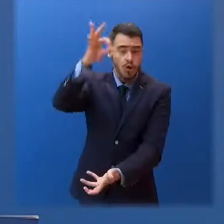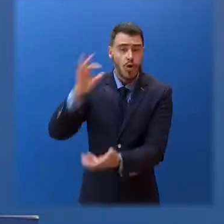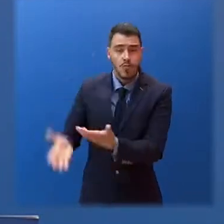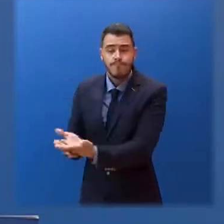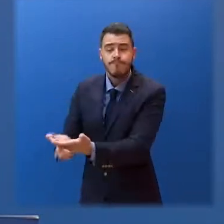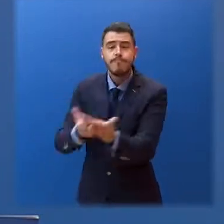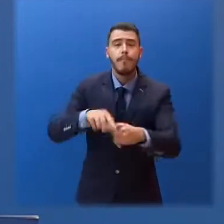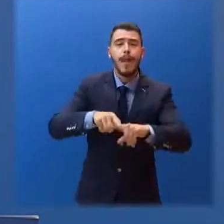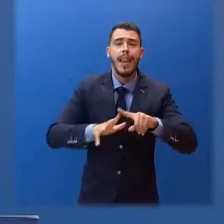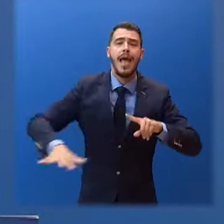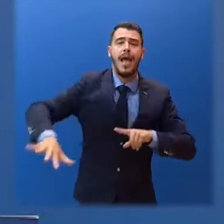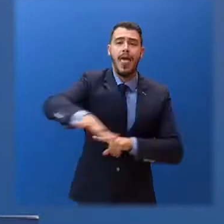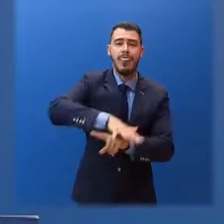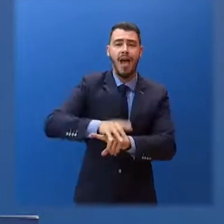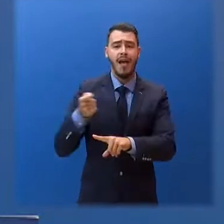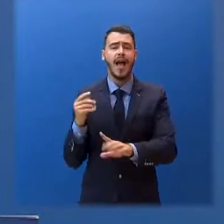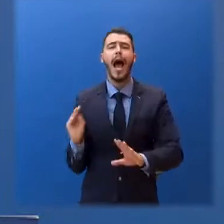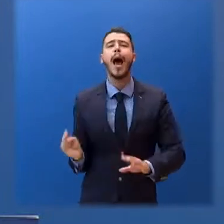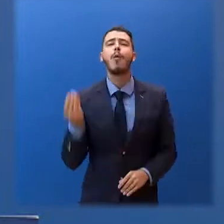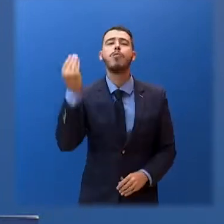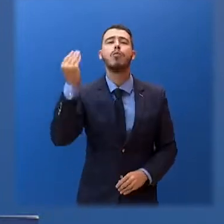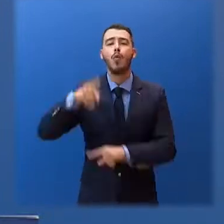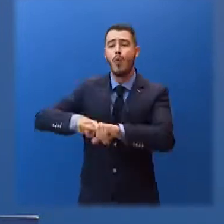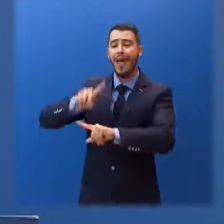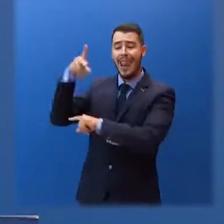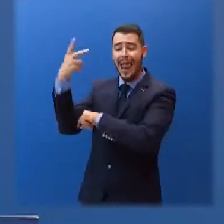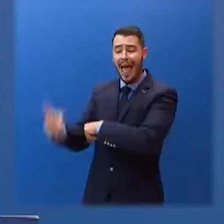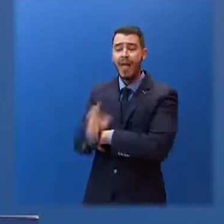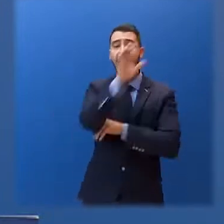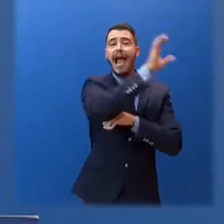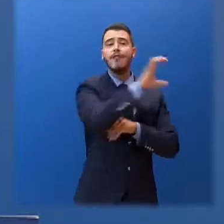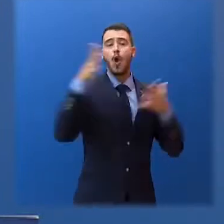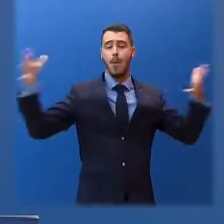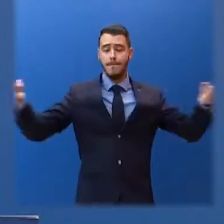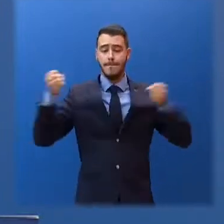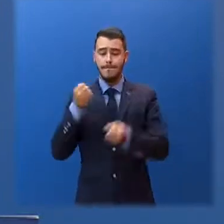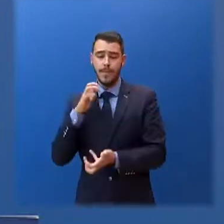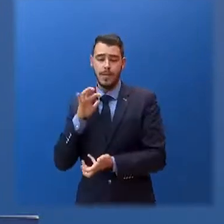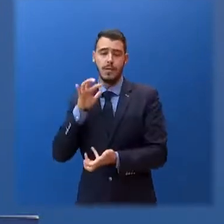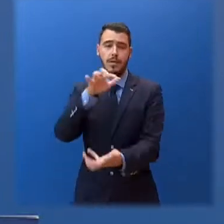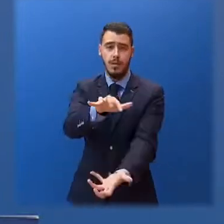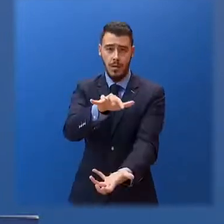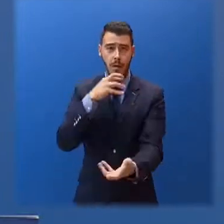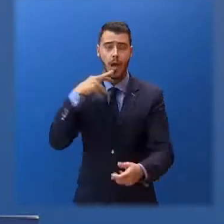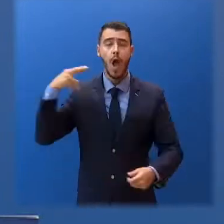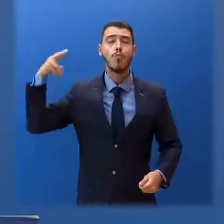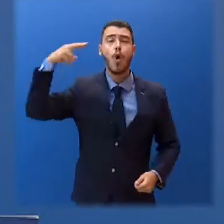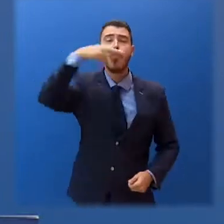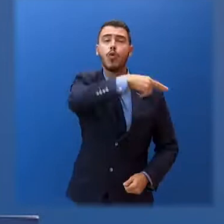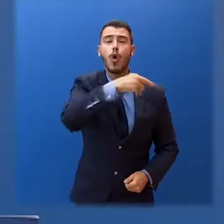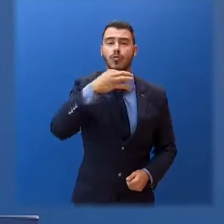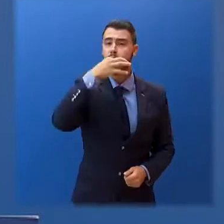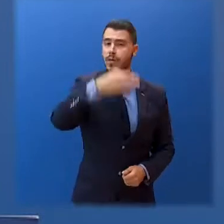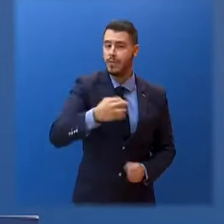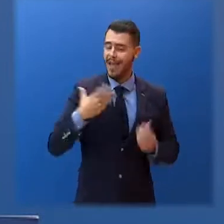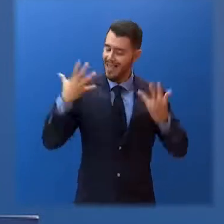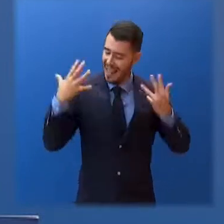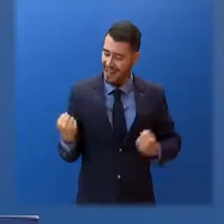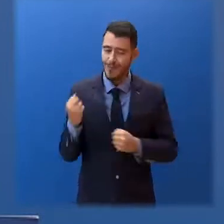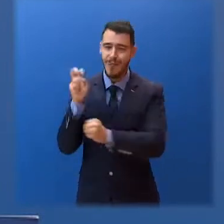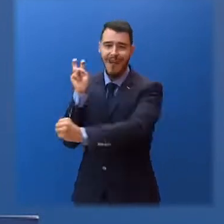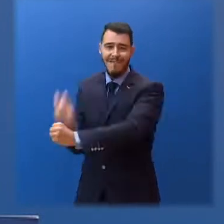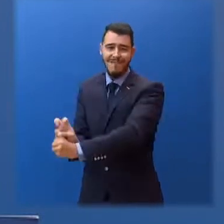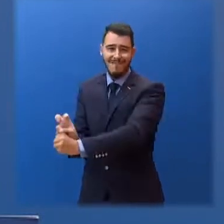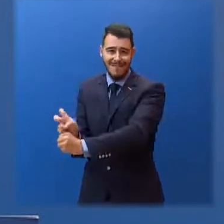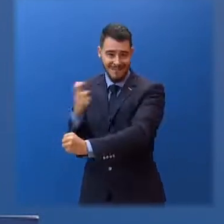κονδύλια. Και όπως έχει τονίσει πολλές φορές ο Πρωθυπουργός, έχουμε φυλάξει εφεδρείες για να στηρίξουμε την κοινωνία το δύσκολο φθινόπωρο και